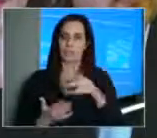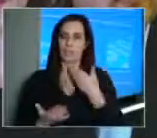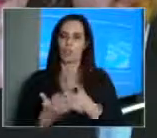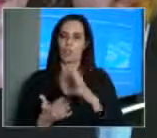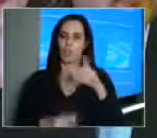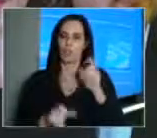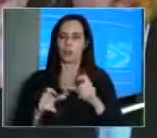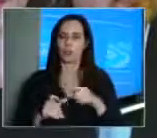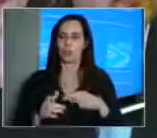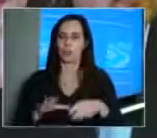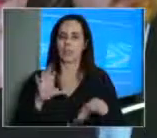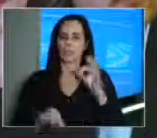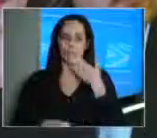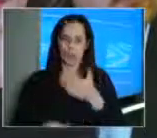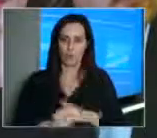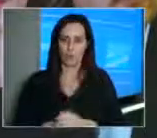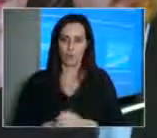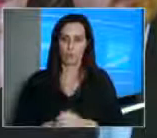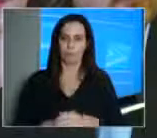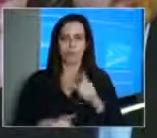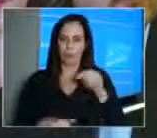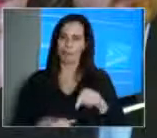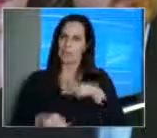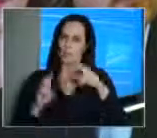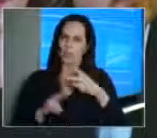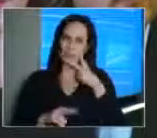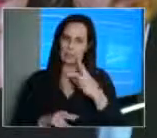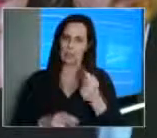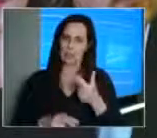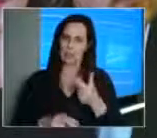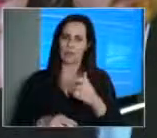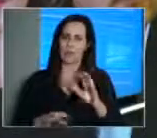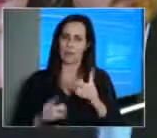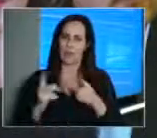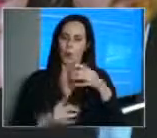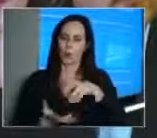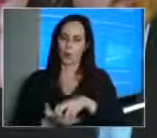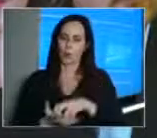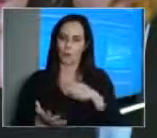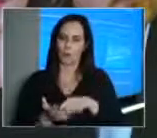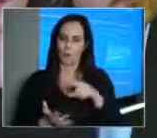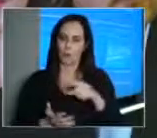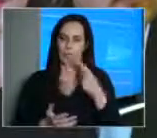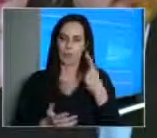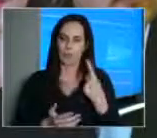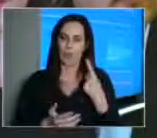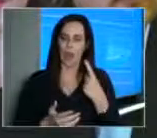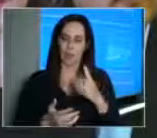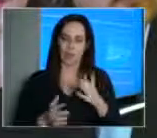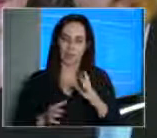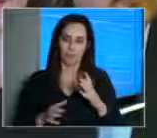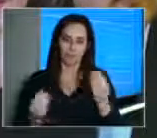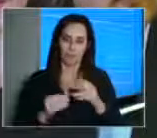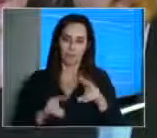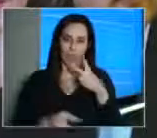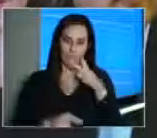של כמה אנשים הצביעו למשל בירושלים. ואז מזה אנחנו יכולים להסתכל קצת על המאפיינים של היישוב. בגלל זה, אחד מהפילוחים שאולי